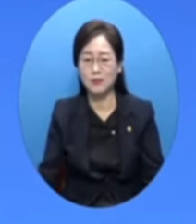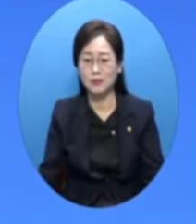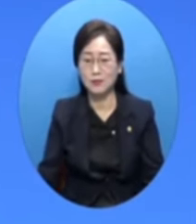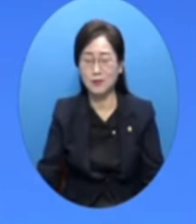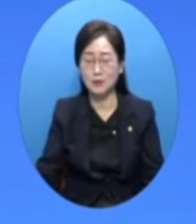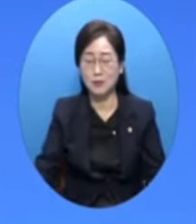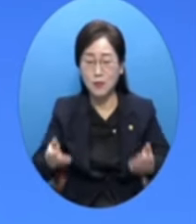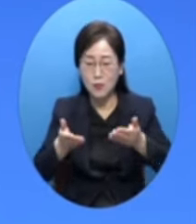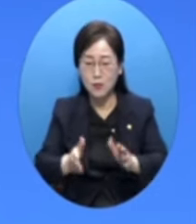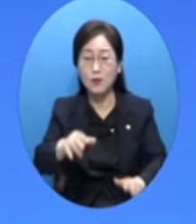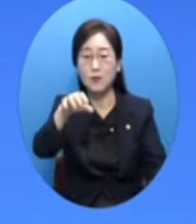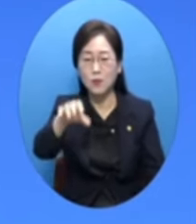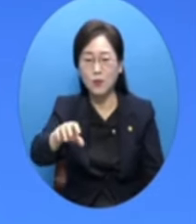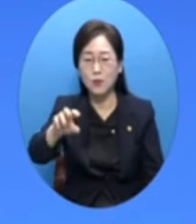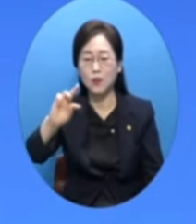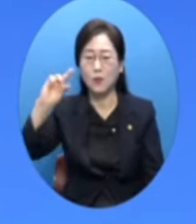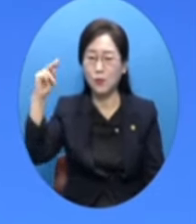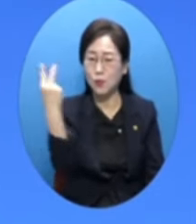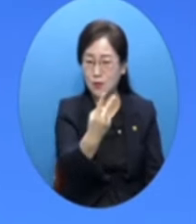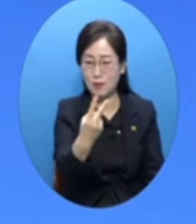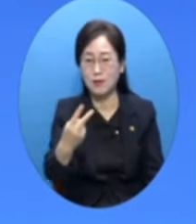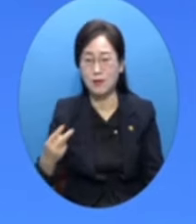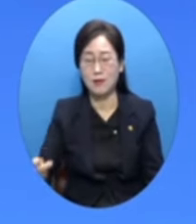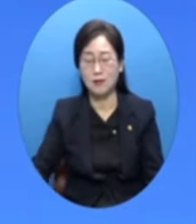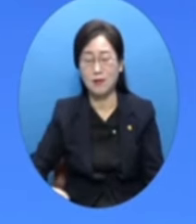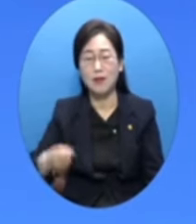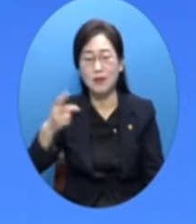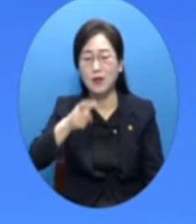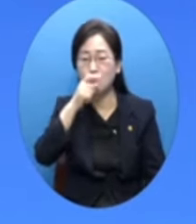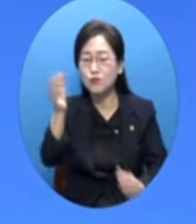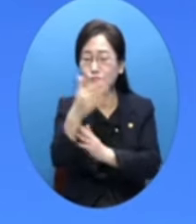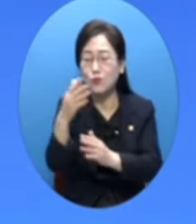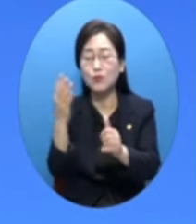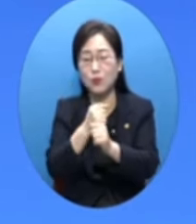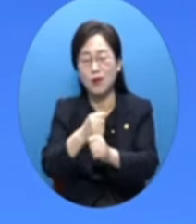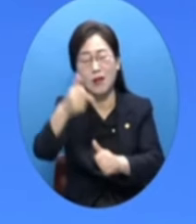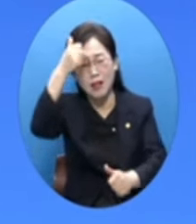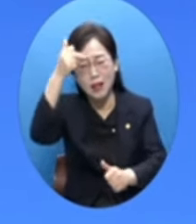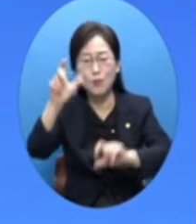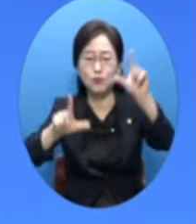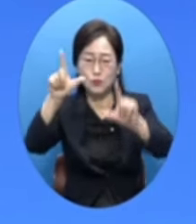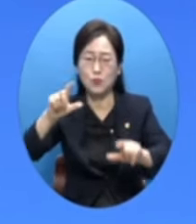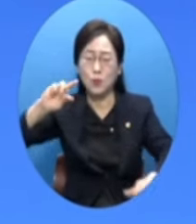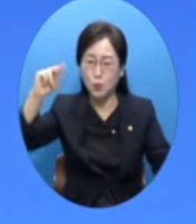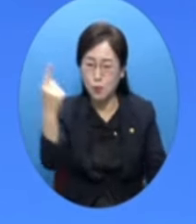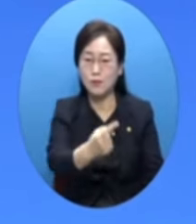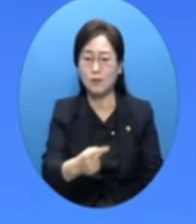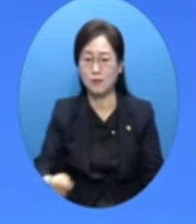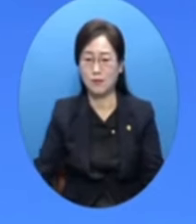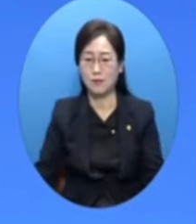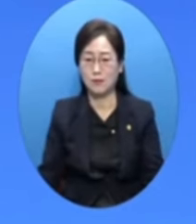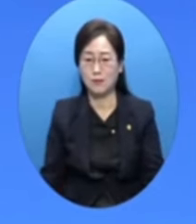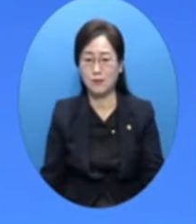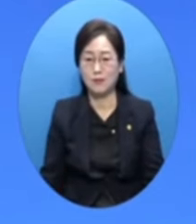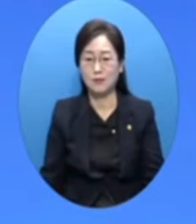그곳에 가서 다시 물고기 잡는 옛상으로 돌아간 것입니다.